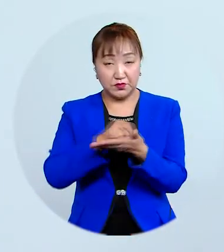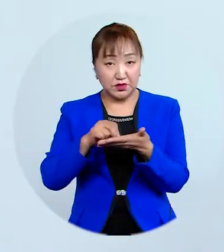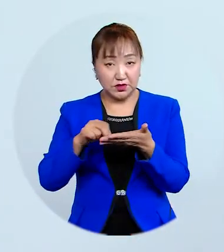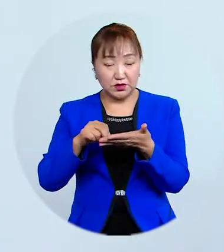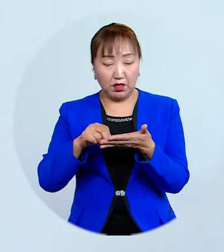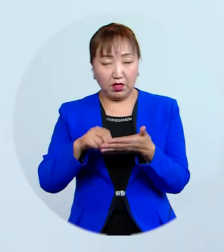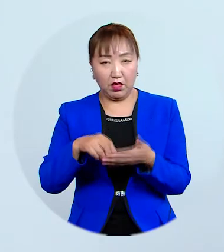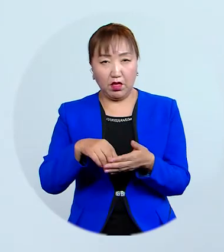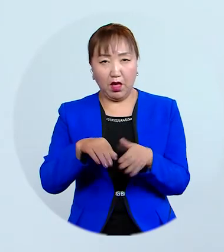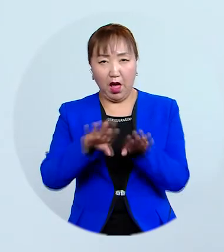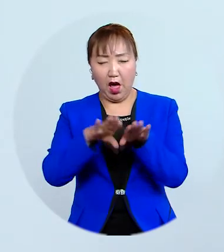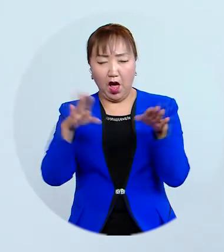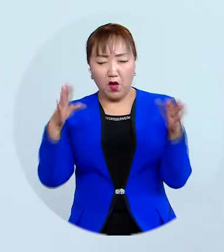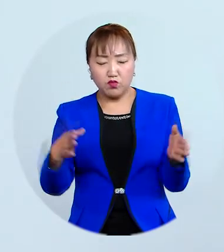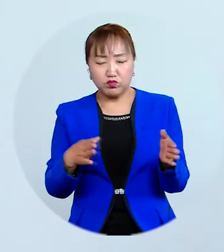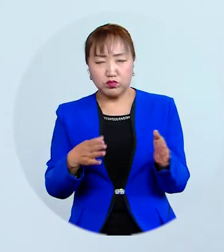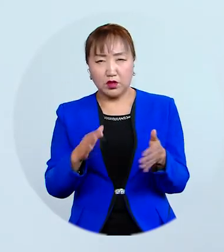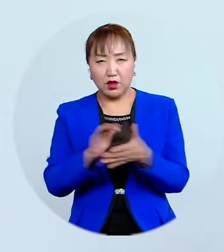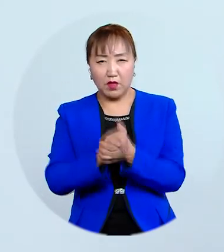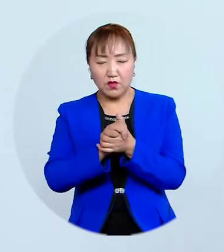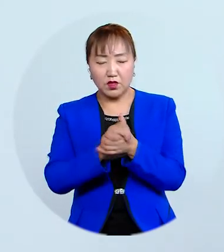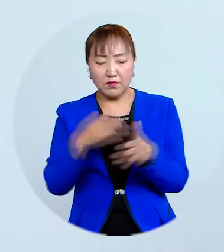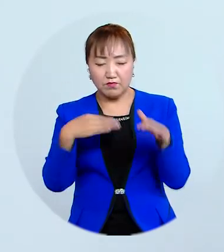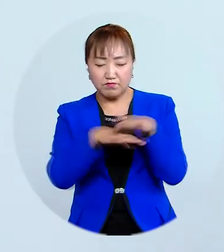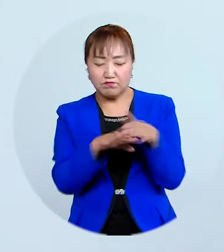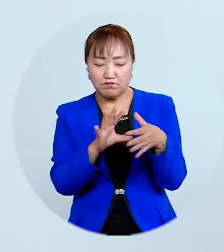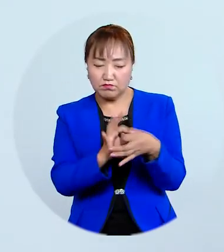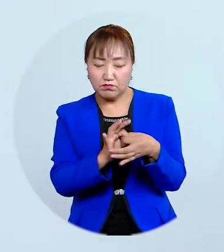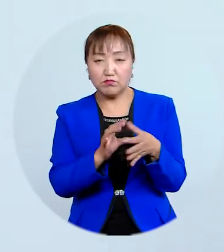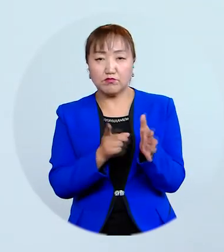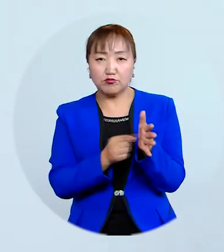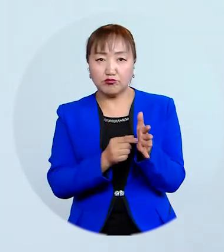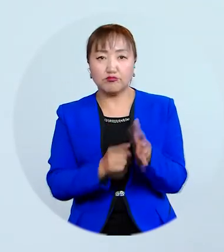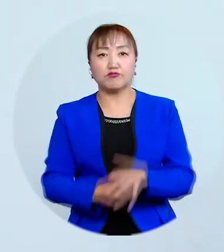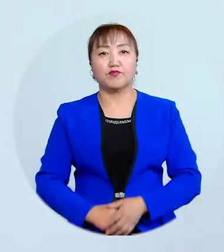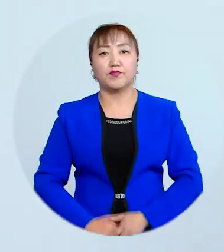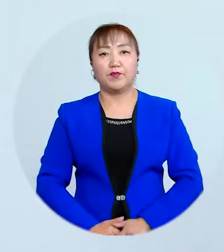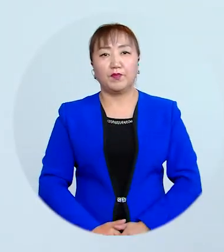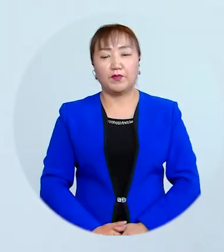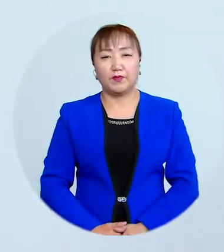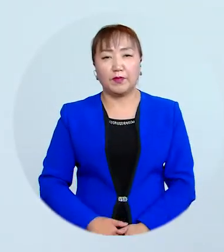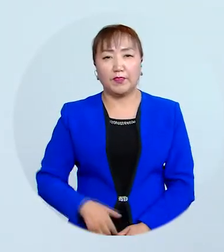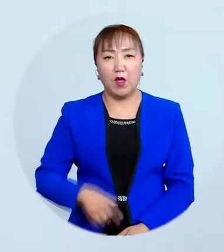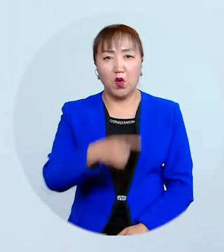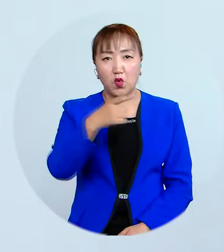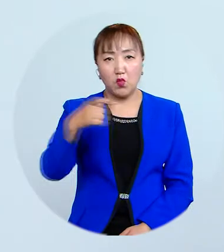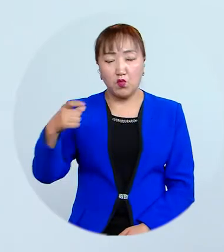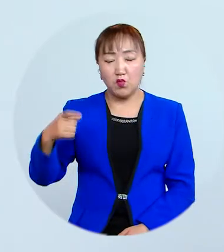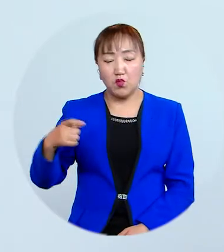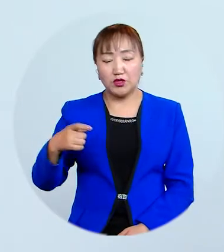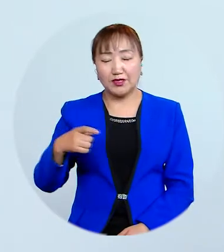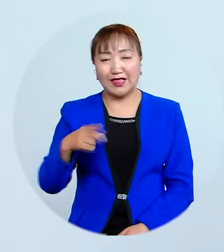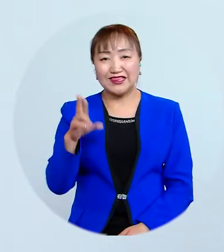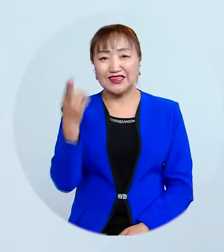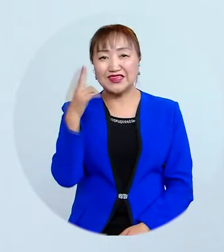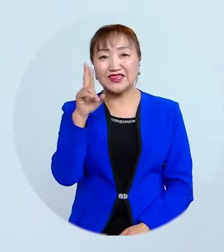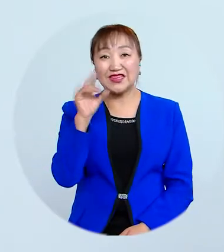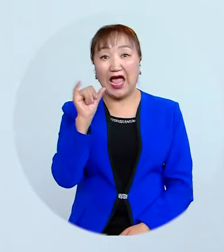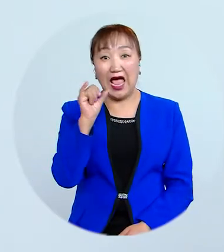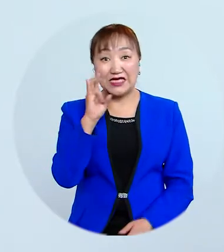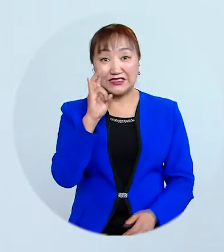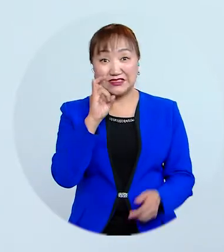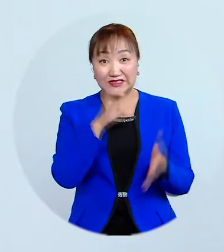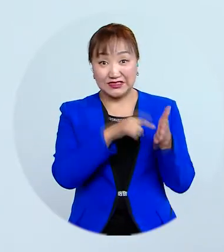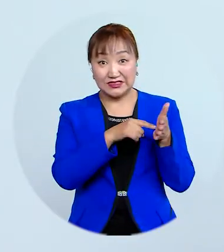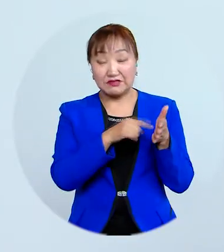тий цоочтой авдранд бол хийж явах нь бол чухал байна. За бид нэр хүн болгон бол дансны хуулга байждаг. Одоо хүн болгон